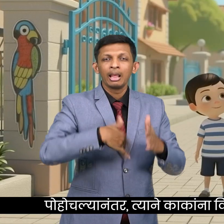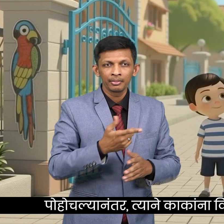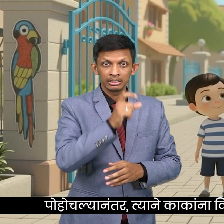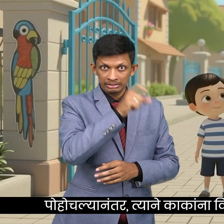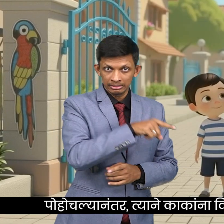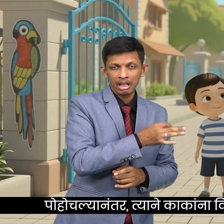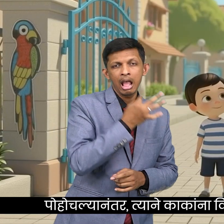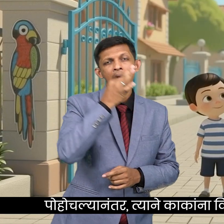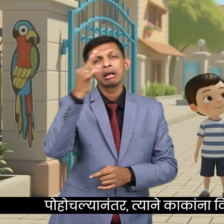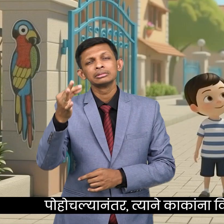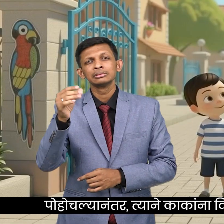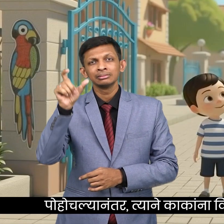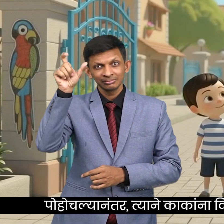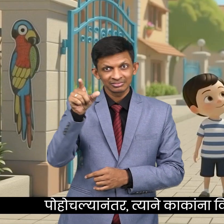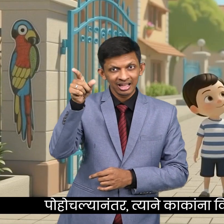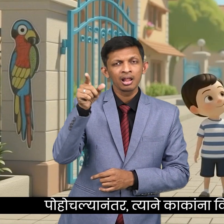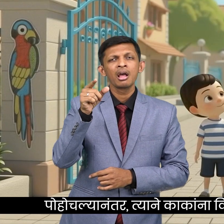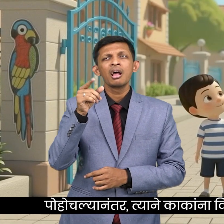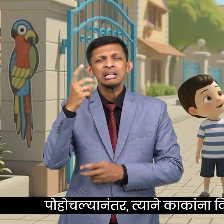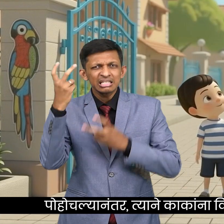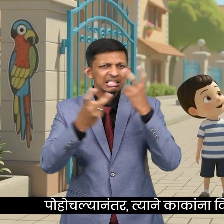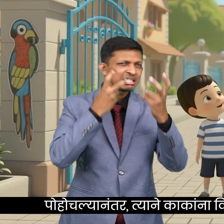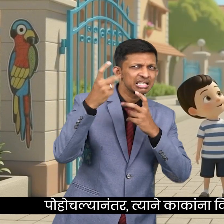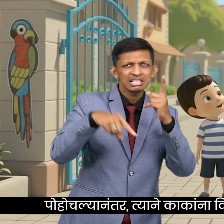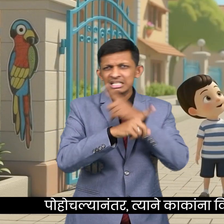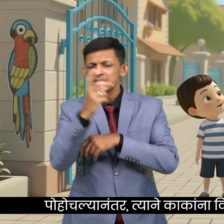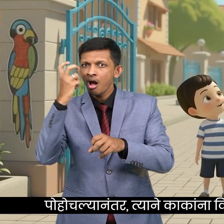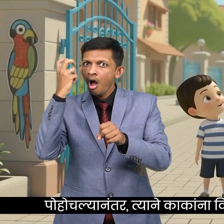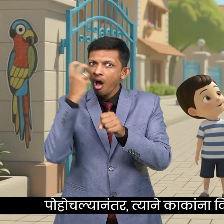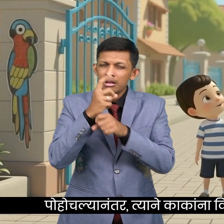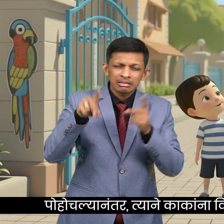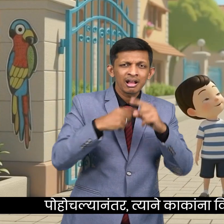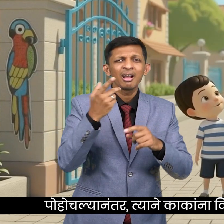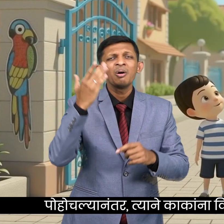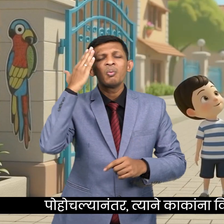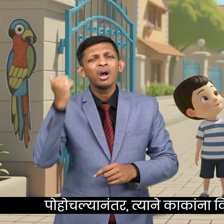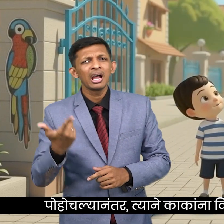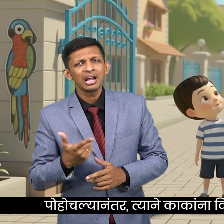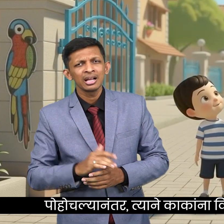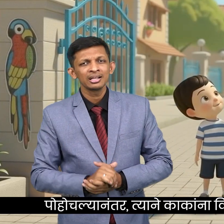त्याने काकांना विचारले की रस्ता शोधणे का कठीण आहे?